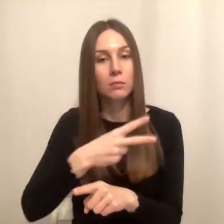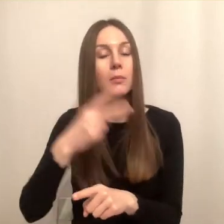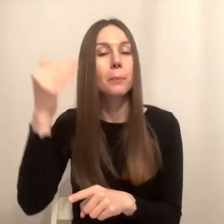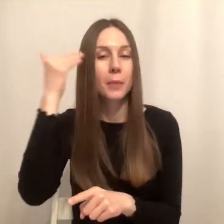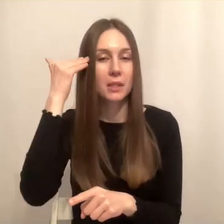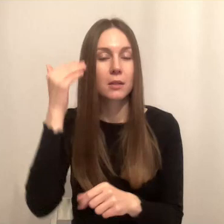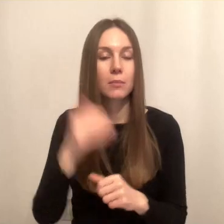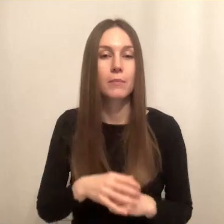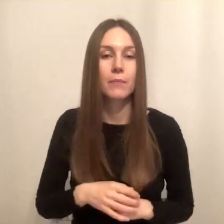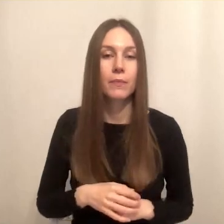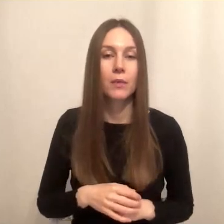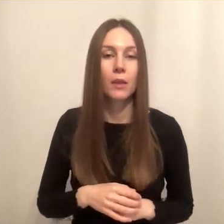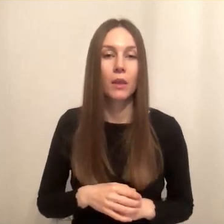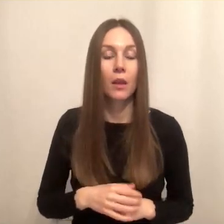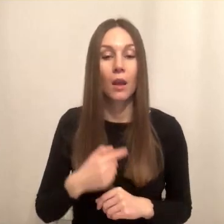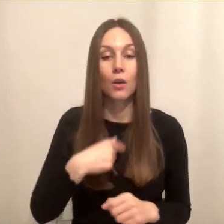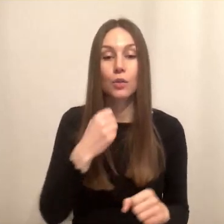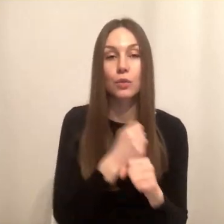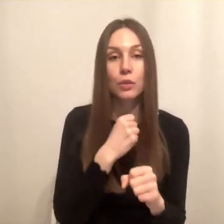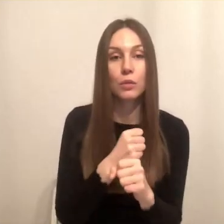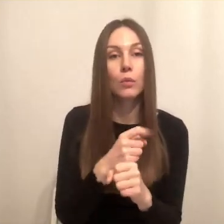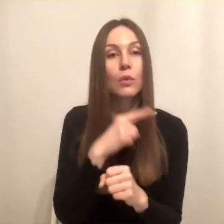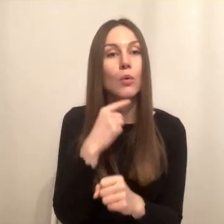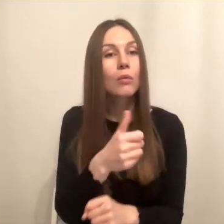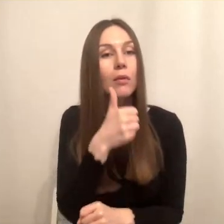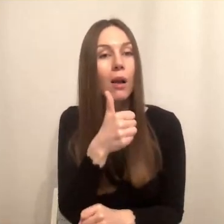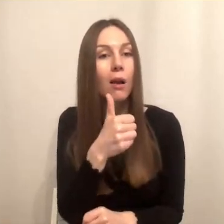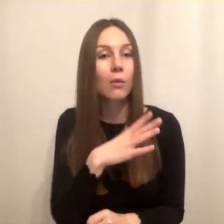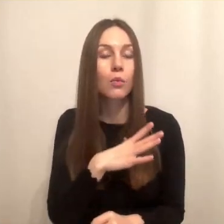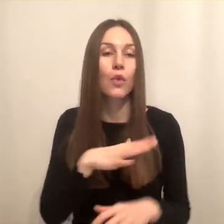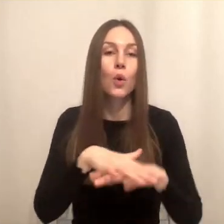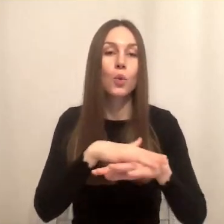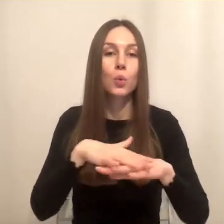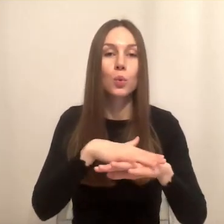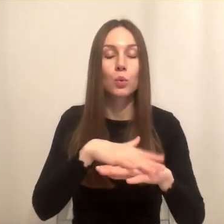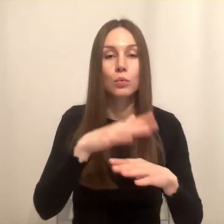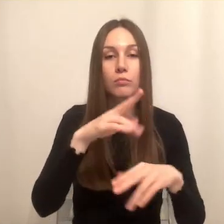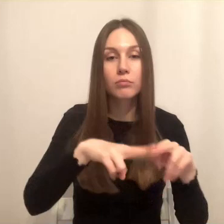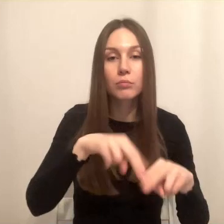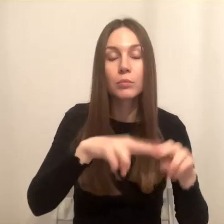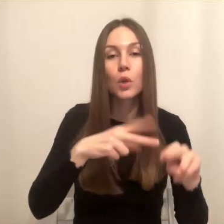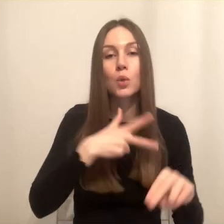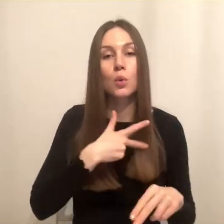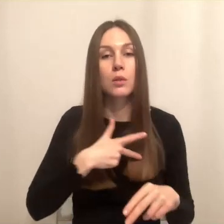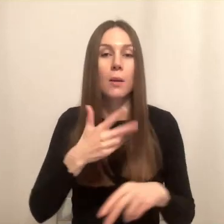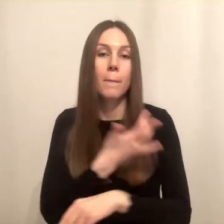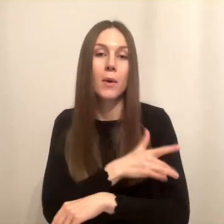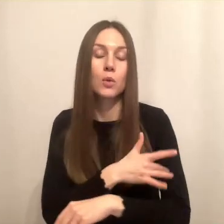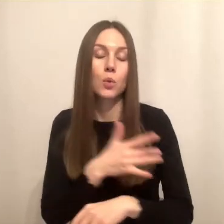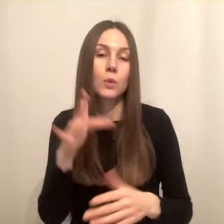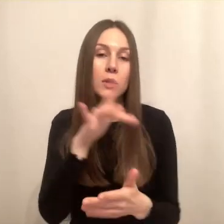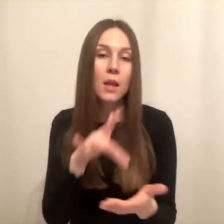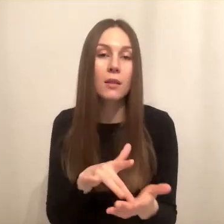padarėm, man dirbant, daug gerų darbų, tai ir turgų pastatėm, ir socialinių paslaugų centrą, ir daug